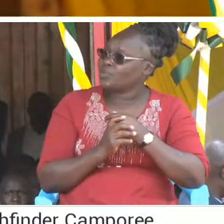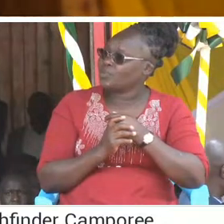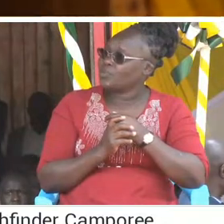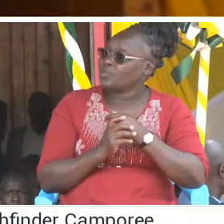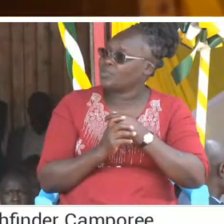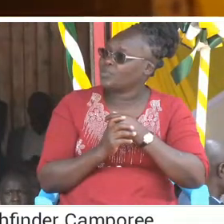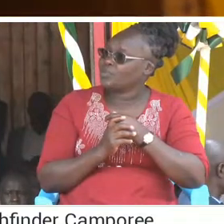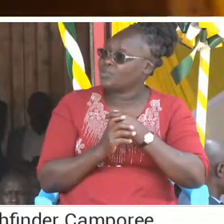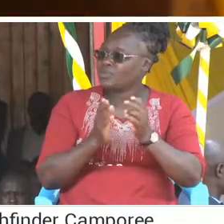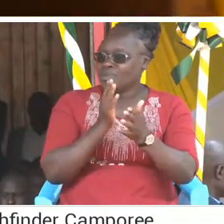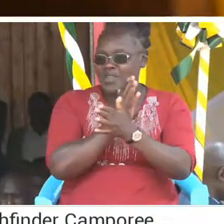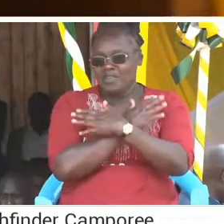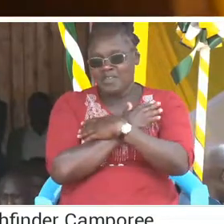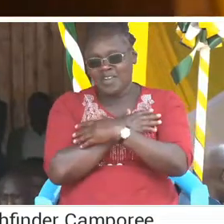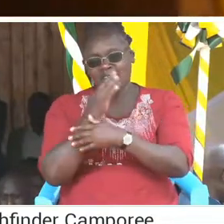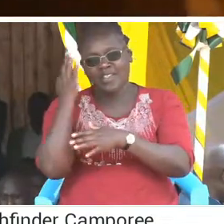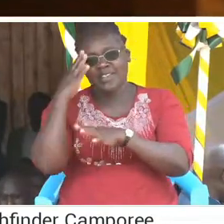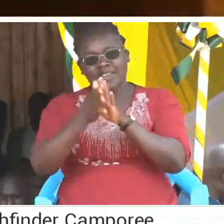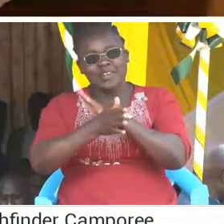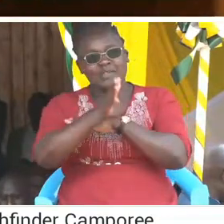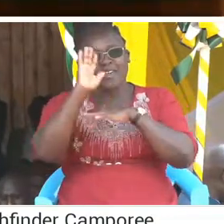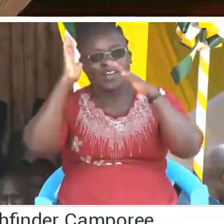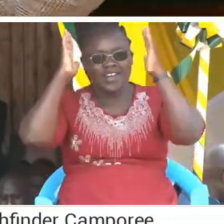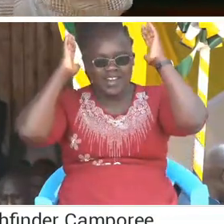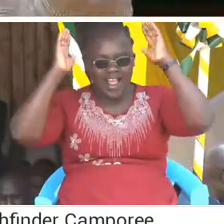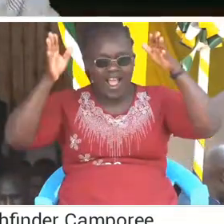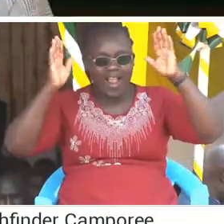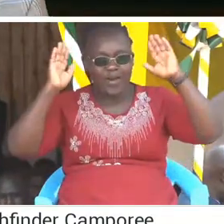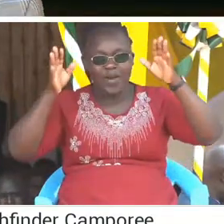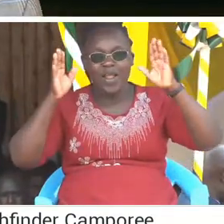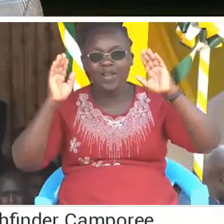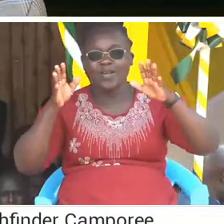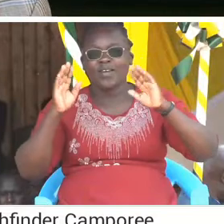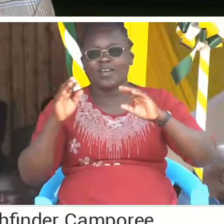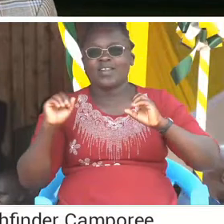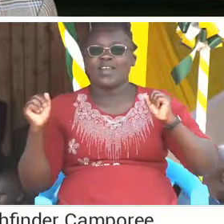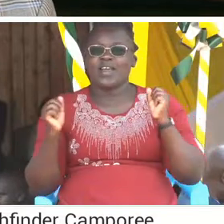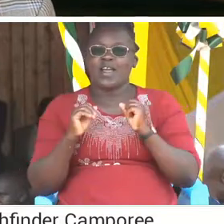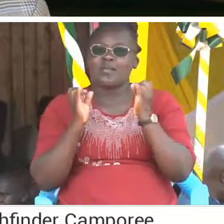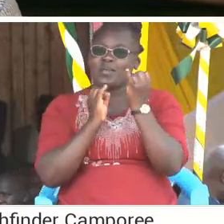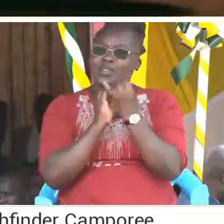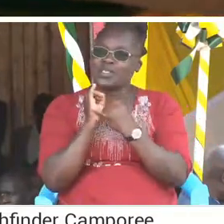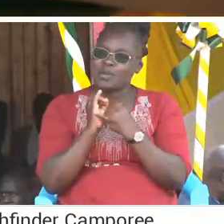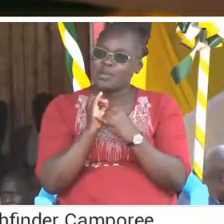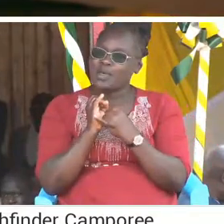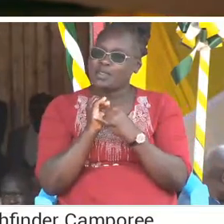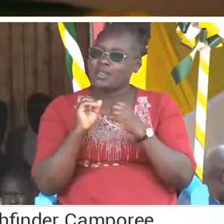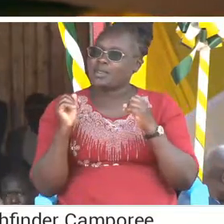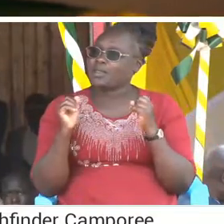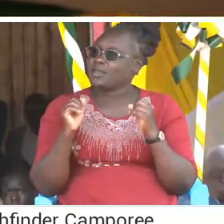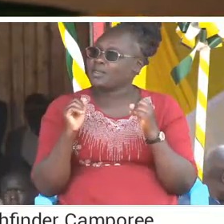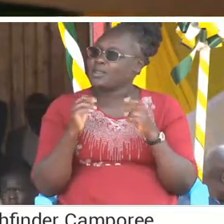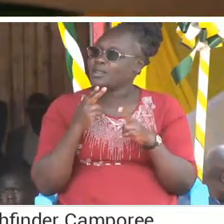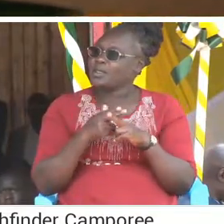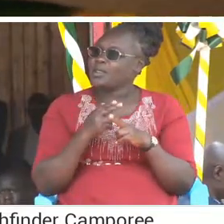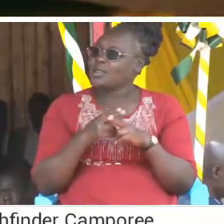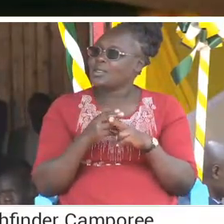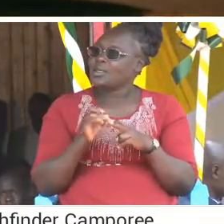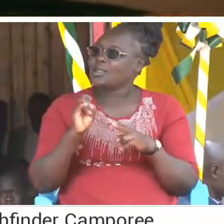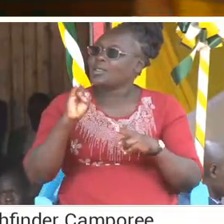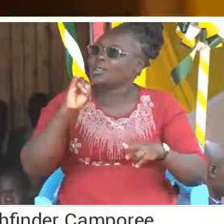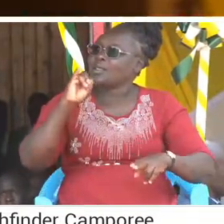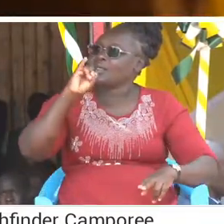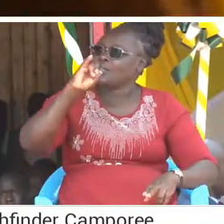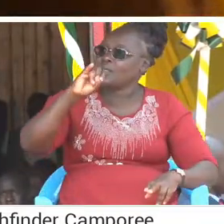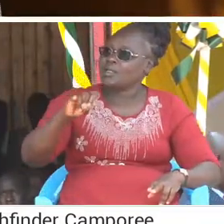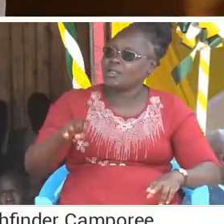Wabenti wa Mungu mjambo. Happy Sabbath. Kwa majina mimi naitwa Julius Kipkosge